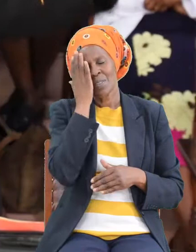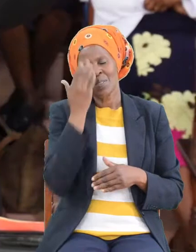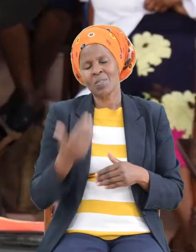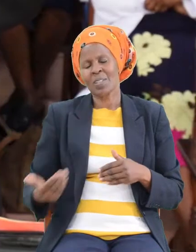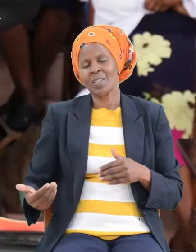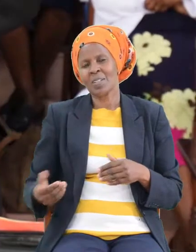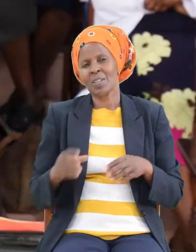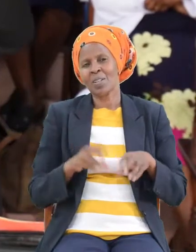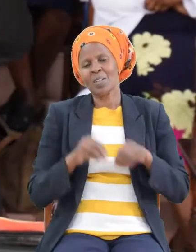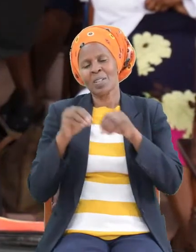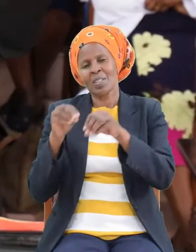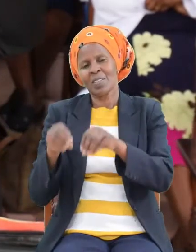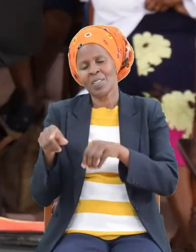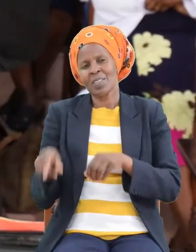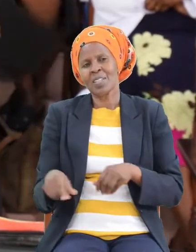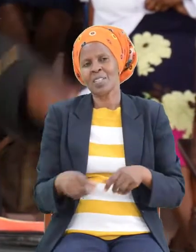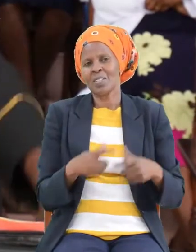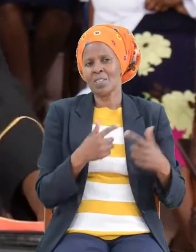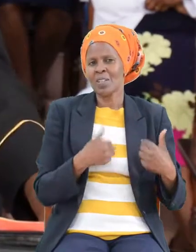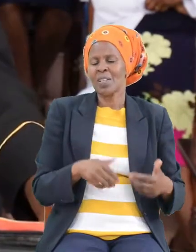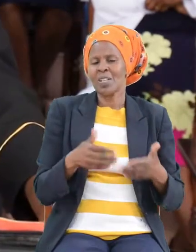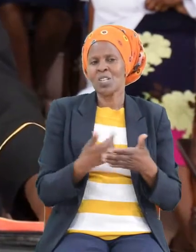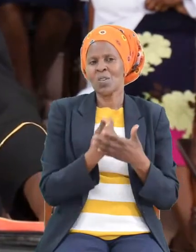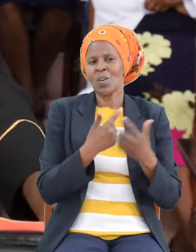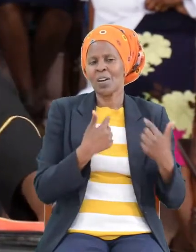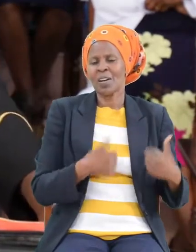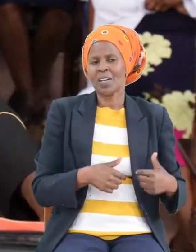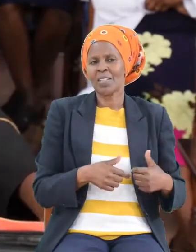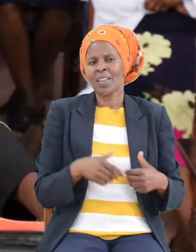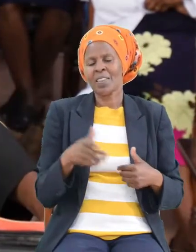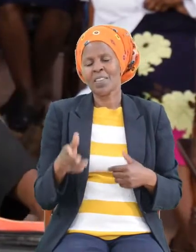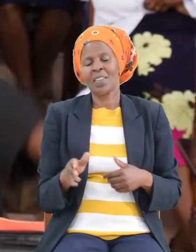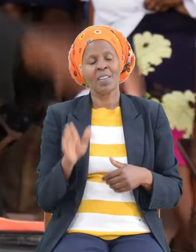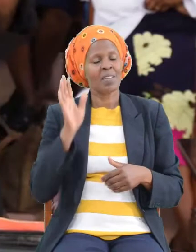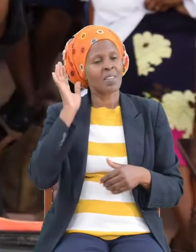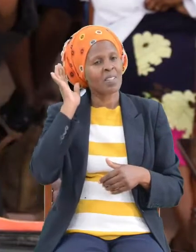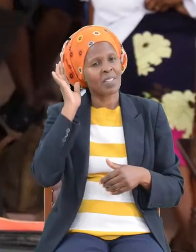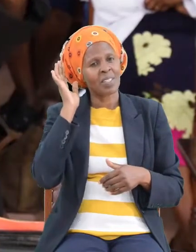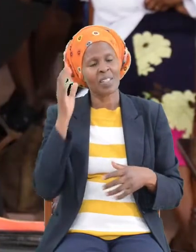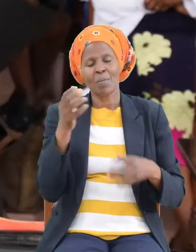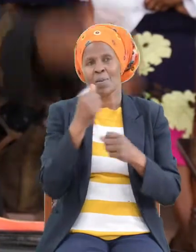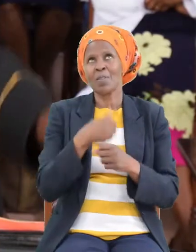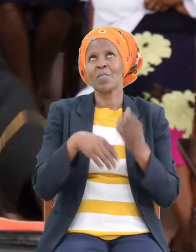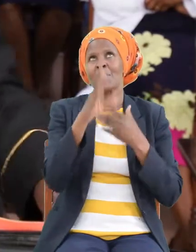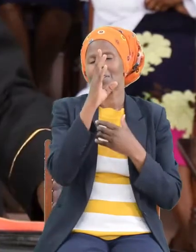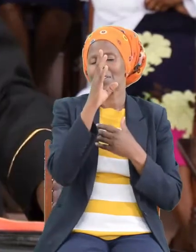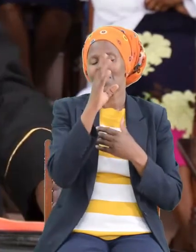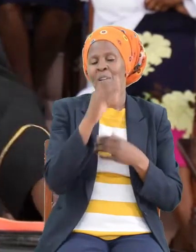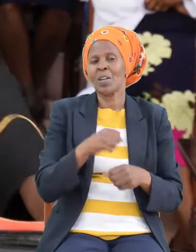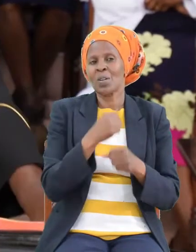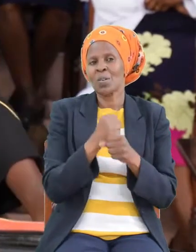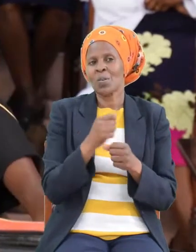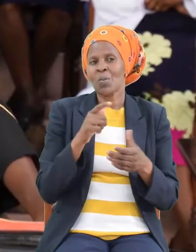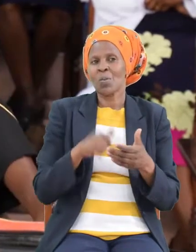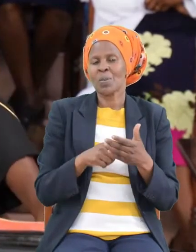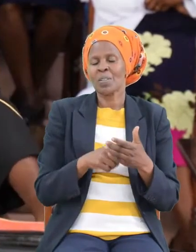ya kupatiwa hiyo moyo na roho mpya waliweza kumtii Mungu mambo ambaye hawangeweza kufanya